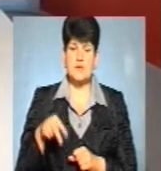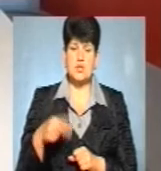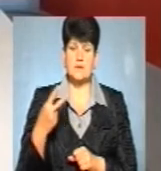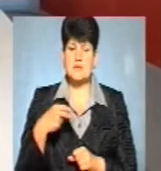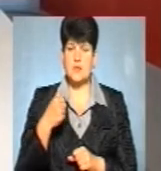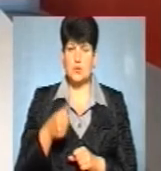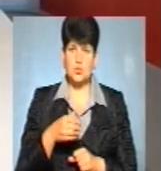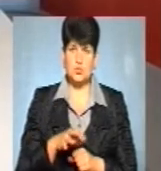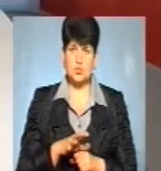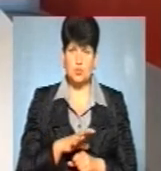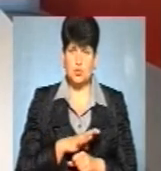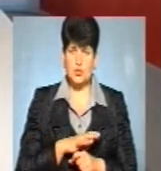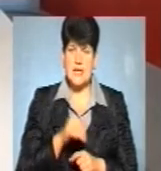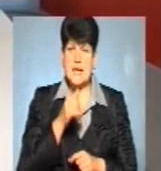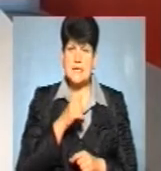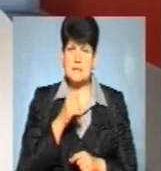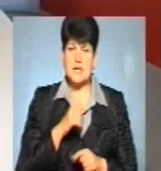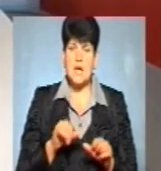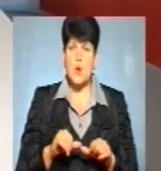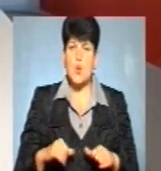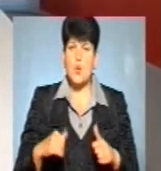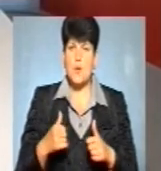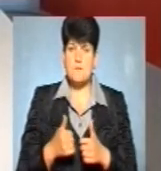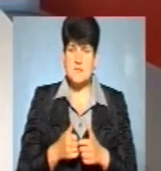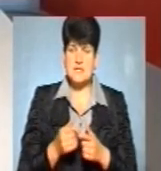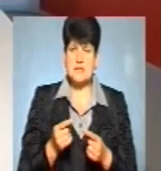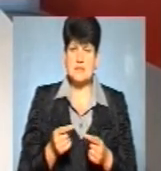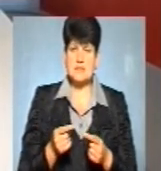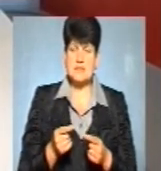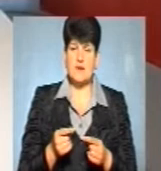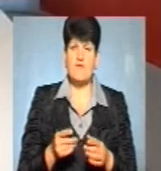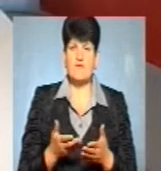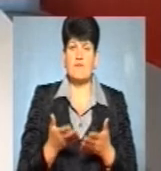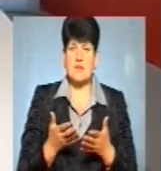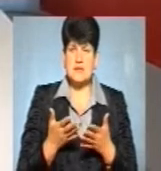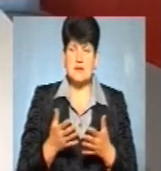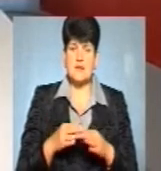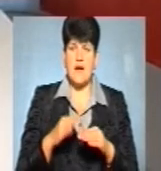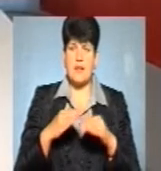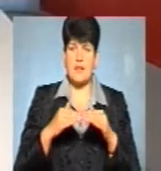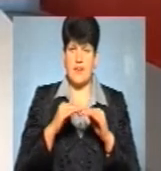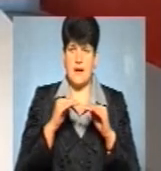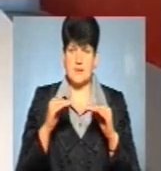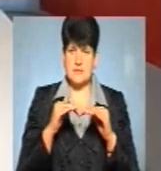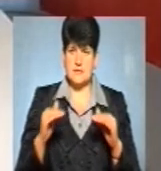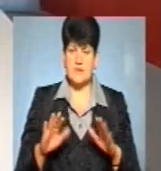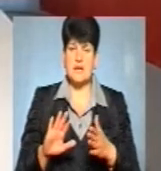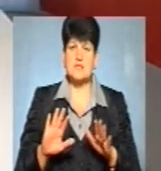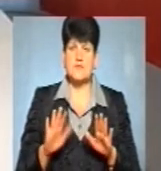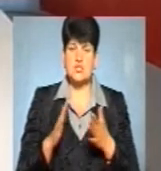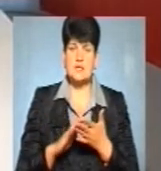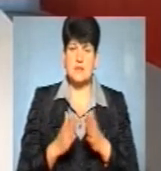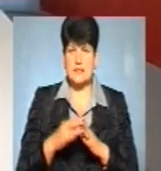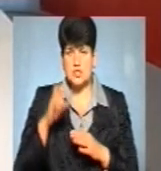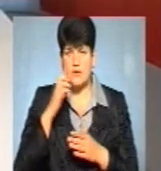2020 року відбулася експертна комісія з визначення рівнів та класів надзвичайних ситуацій Державної служби